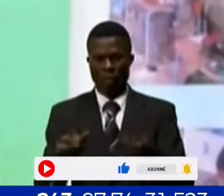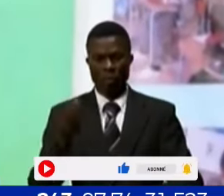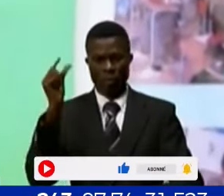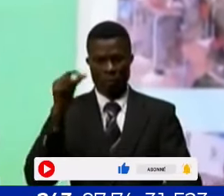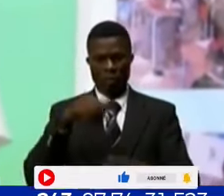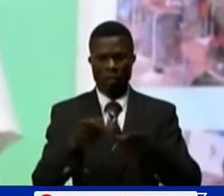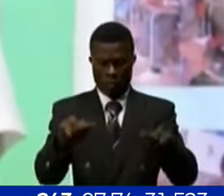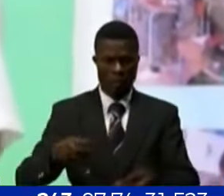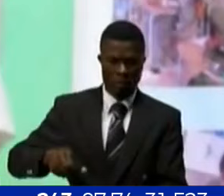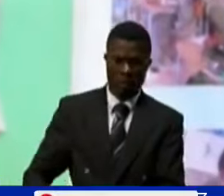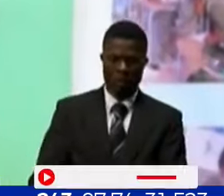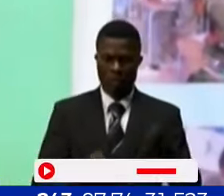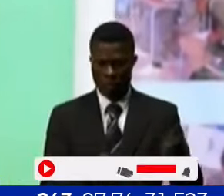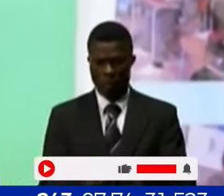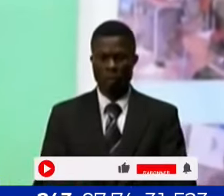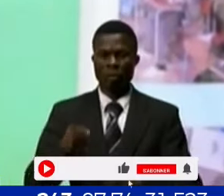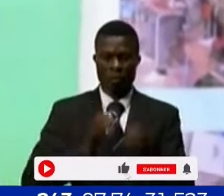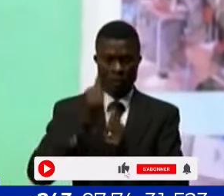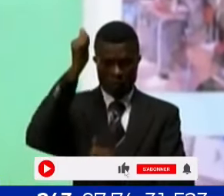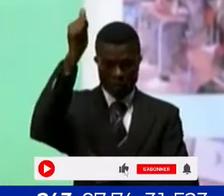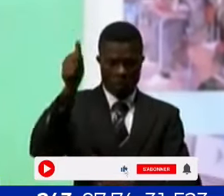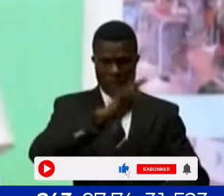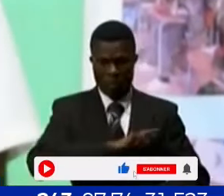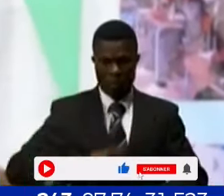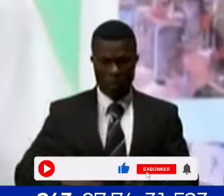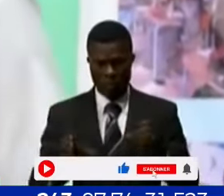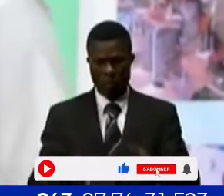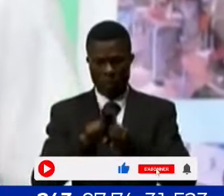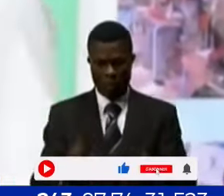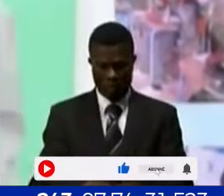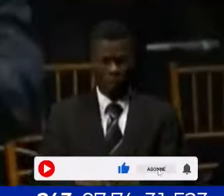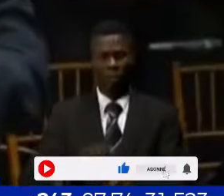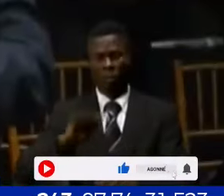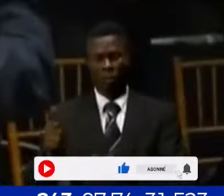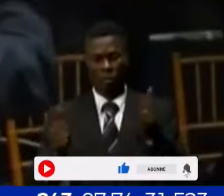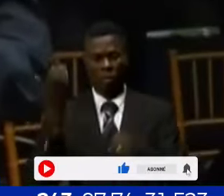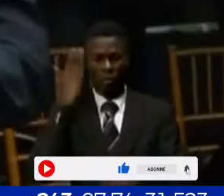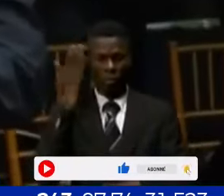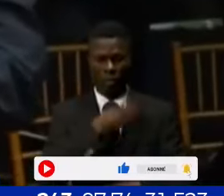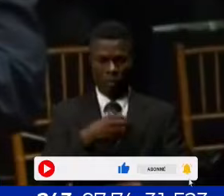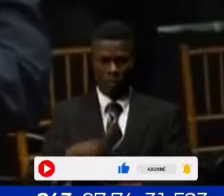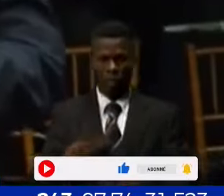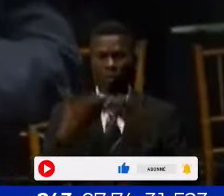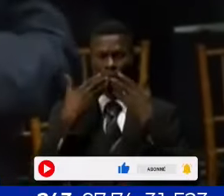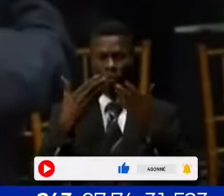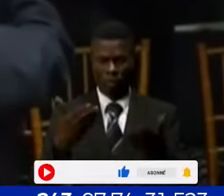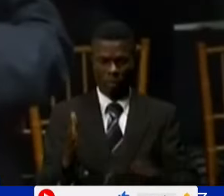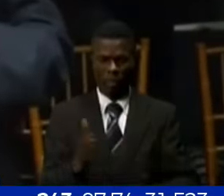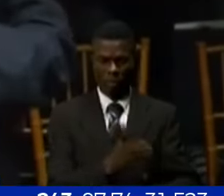la carrière, pour l'avenir de la RDC et pour l'avenir de ces enfants. Je vous remercie. Maman Fifi,